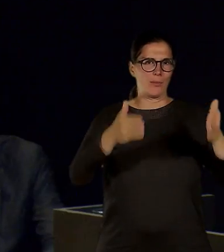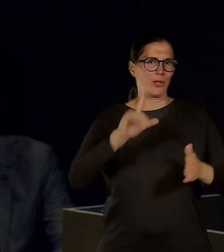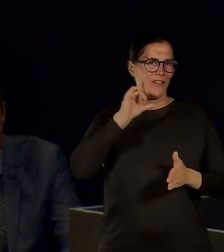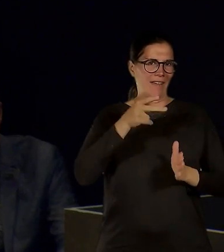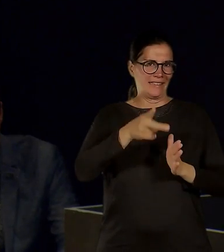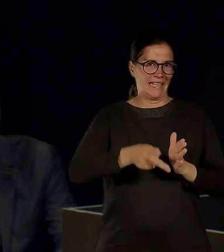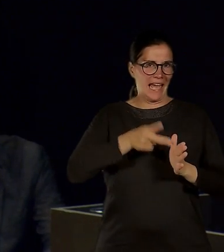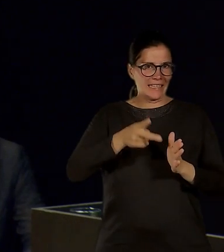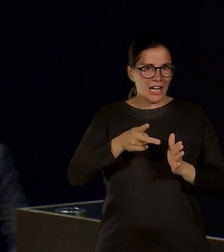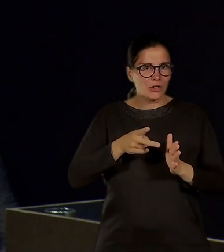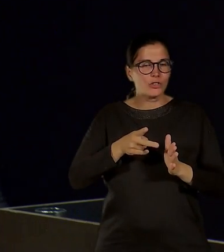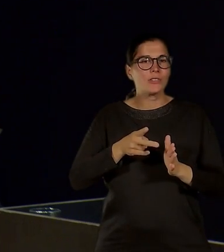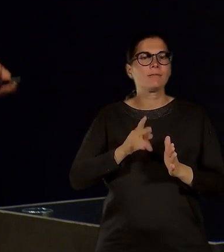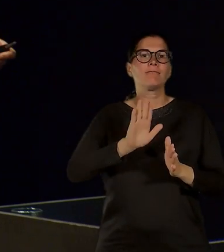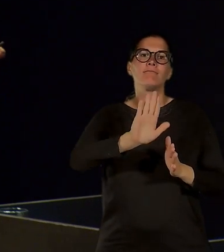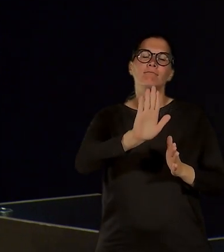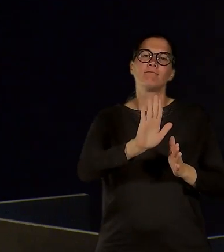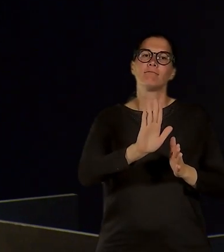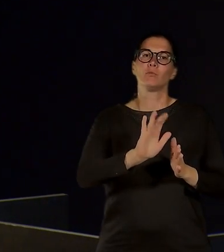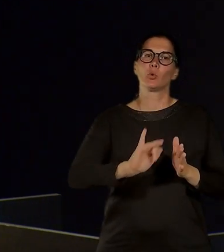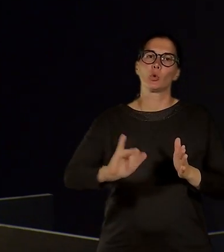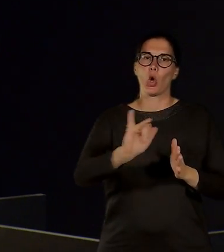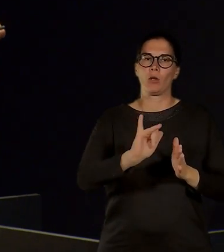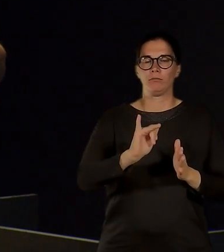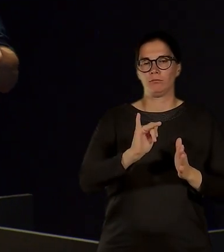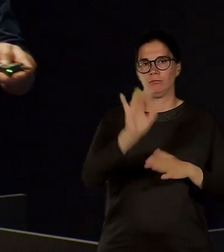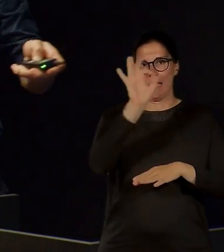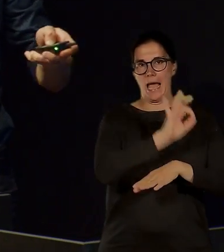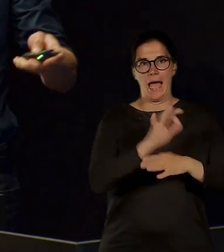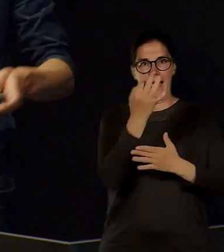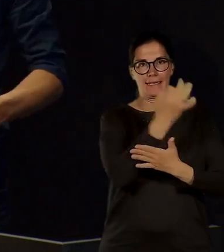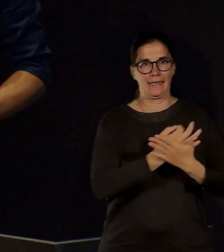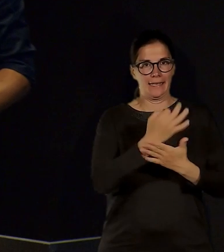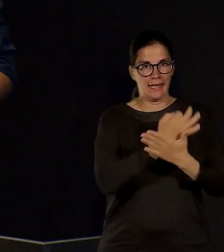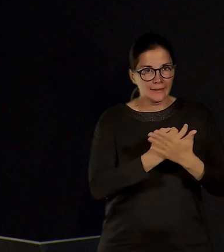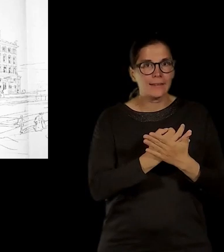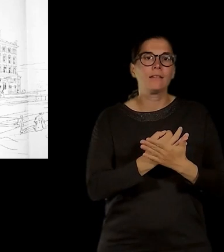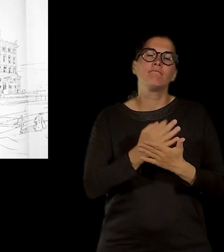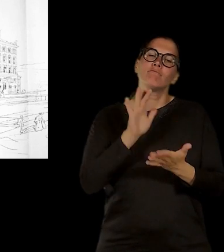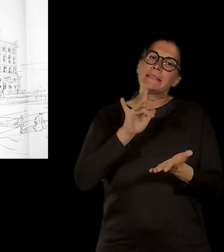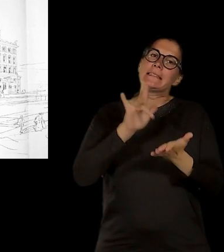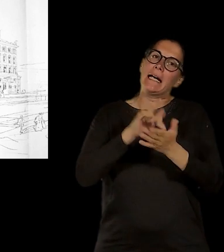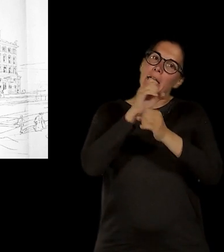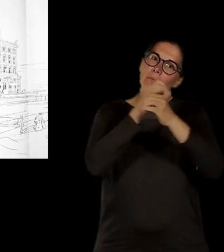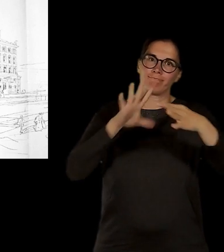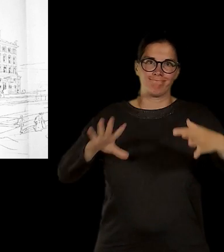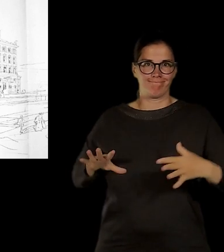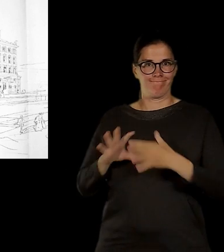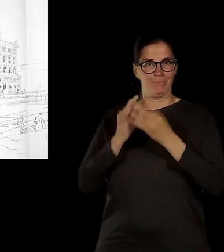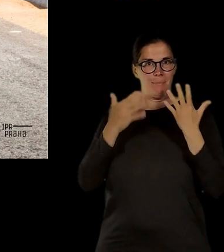představoval její autor v plné návaznosti na park, docela příjemný